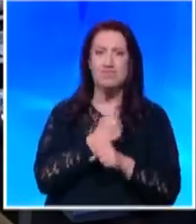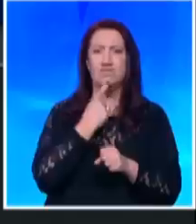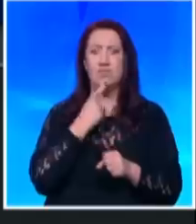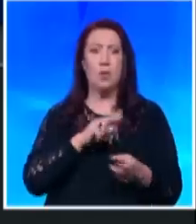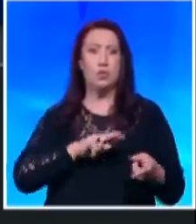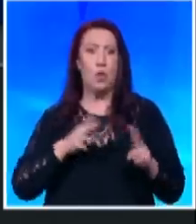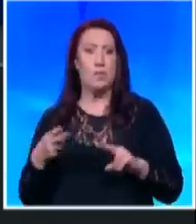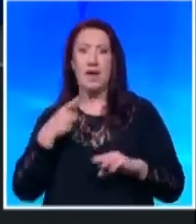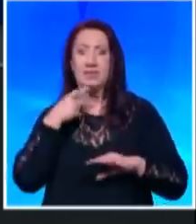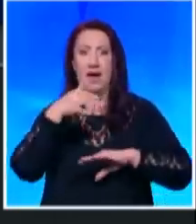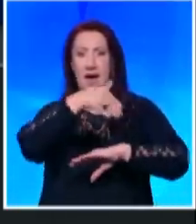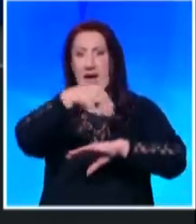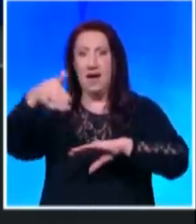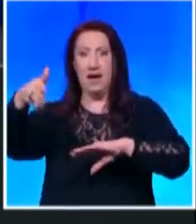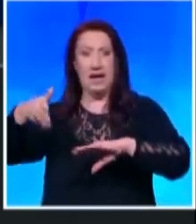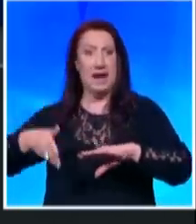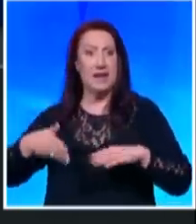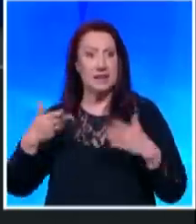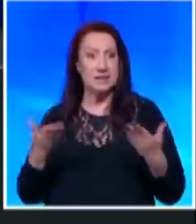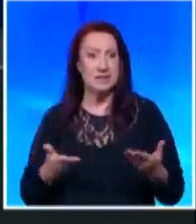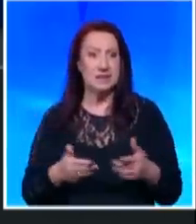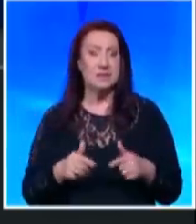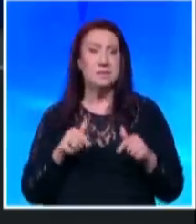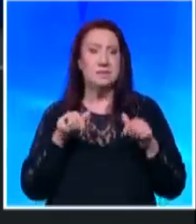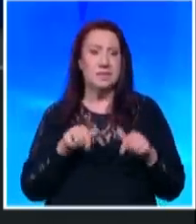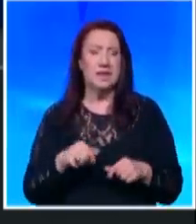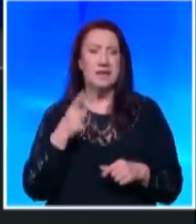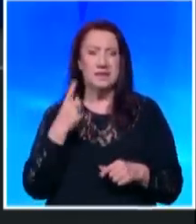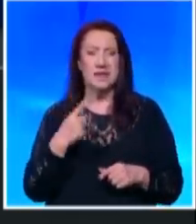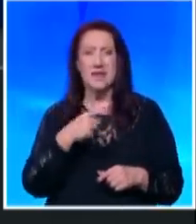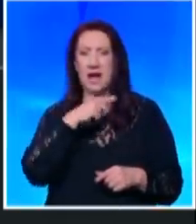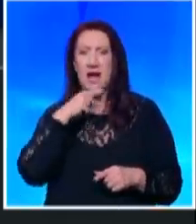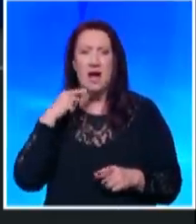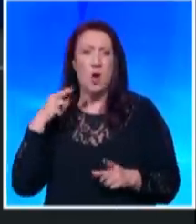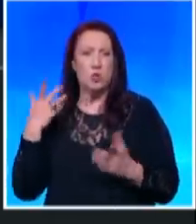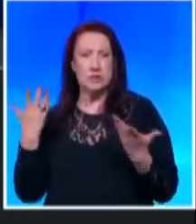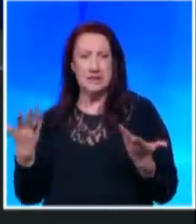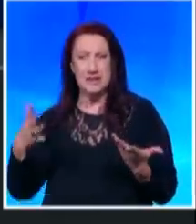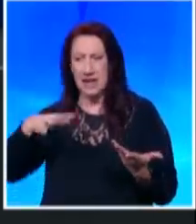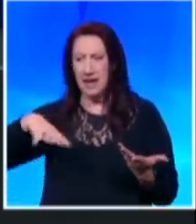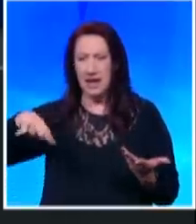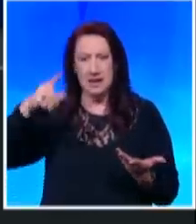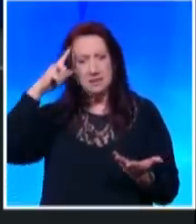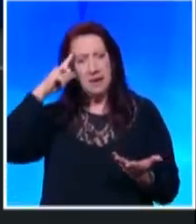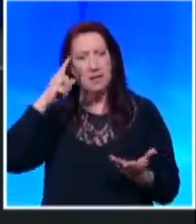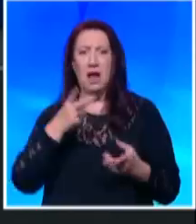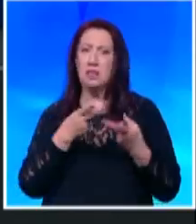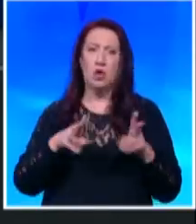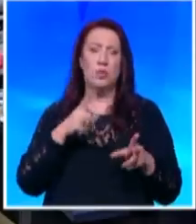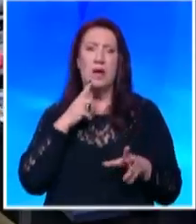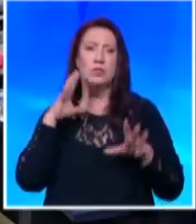Шолц. Днес една империалистическа Русия смята, че е нормално да завземе територия от